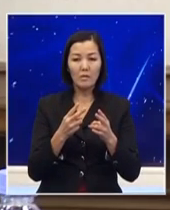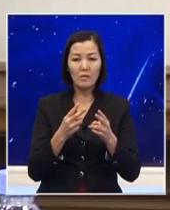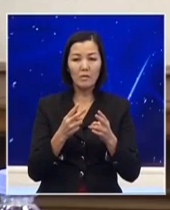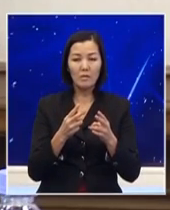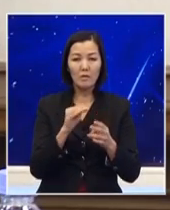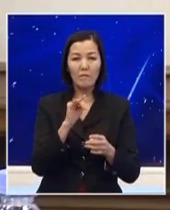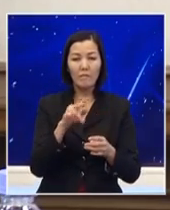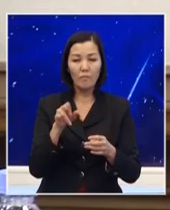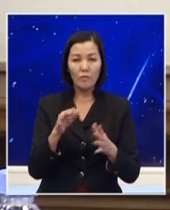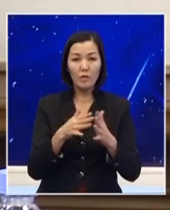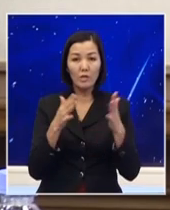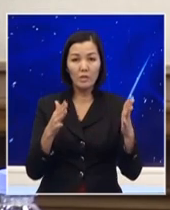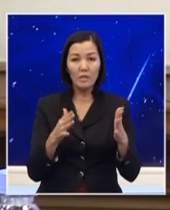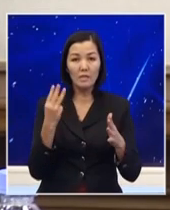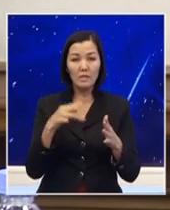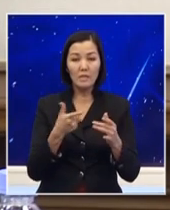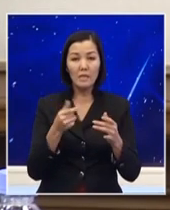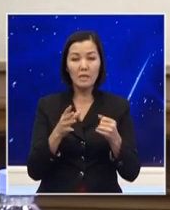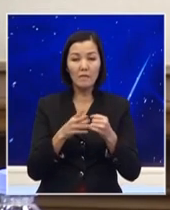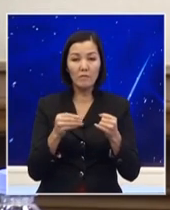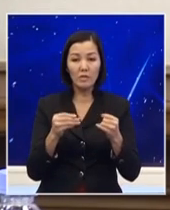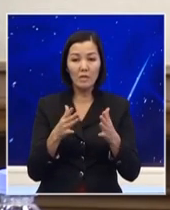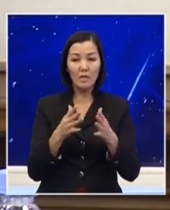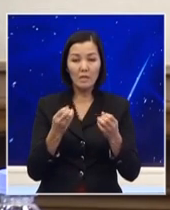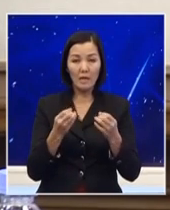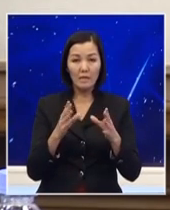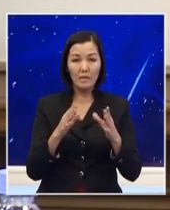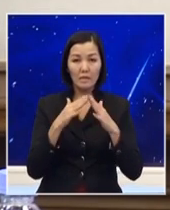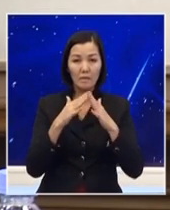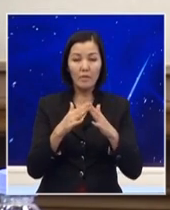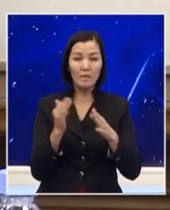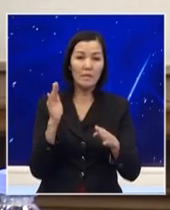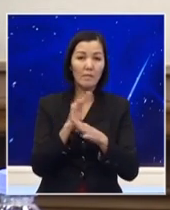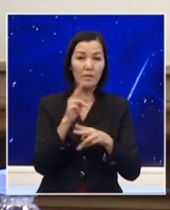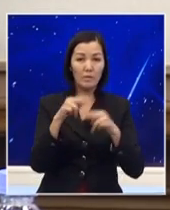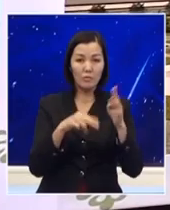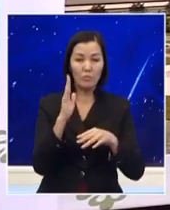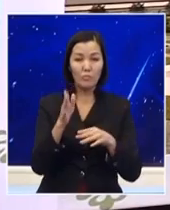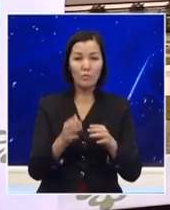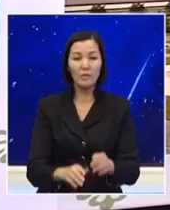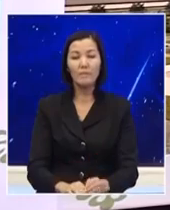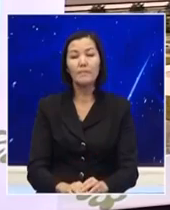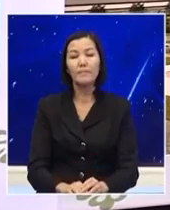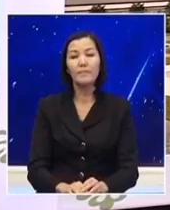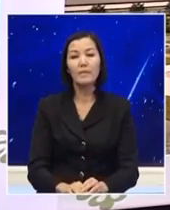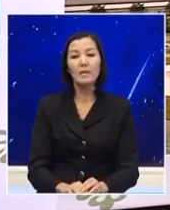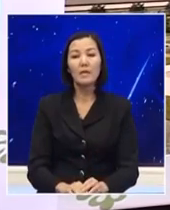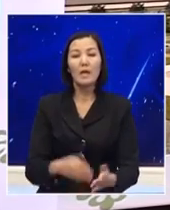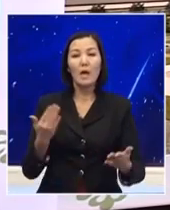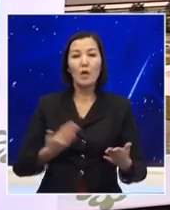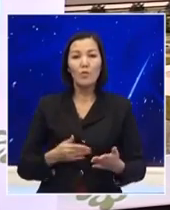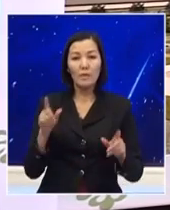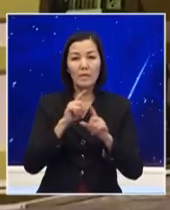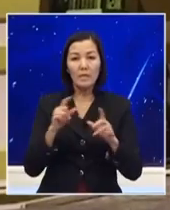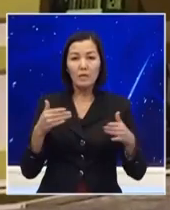это здорово. То, что еще 30 гектаров, теплицы дополнительно будут строиться. Қала әкімінің әлеуметтік саладағы